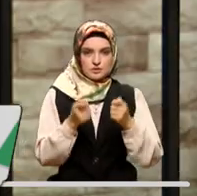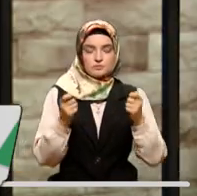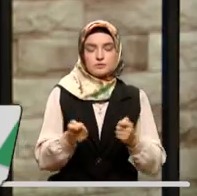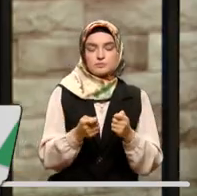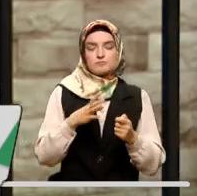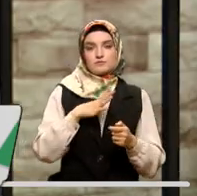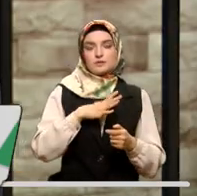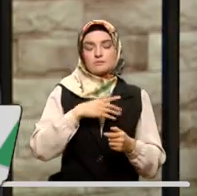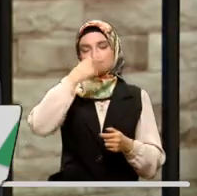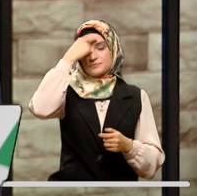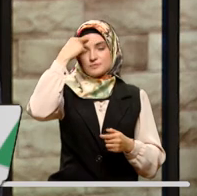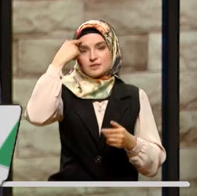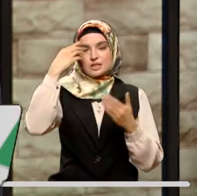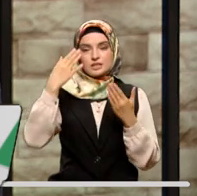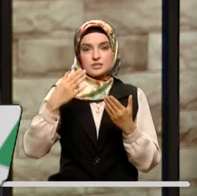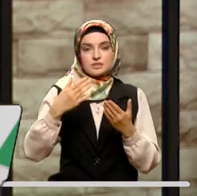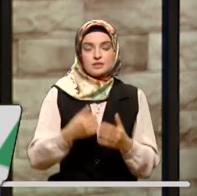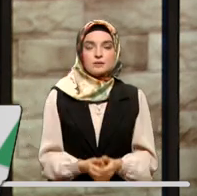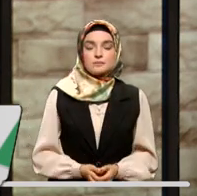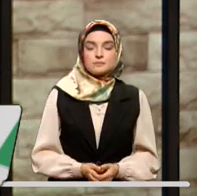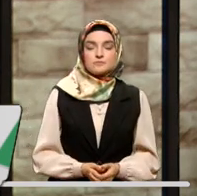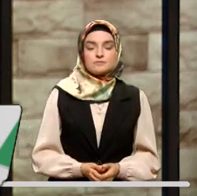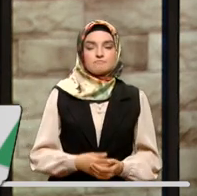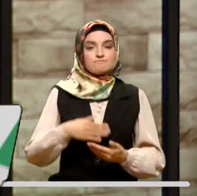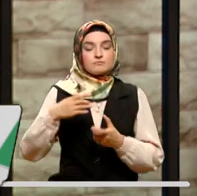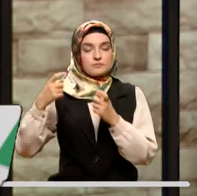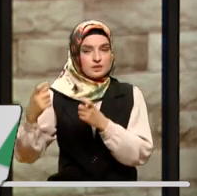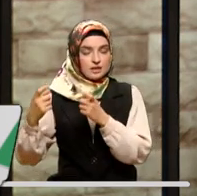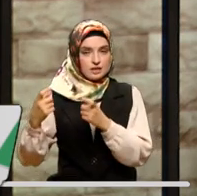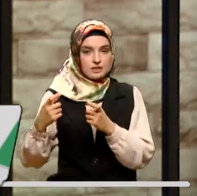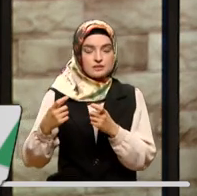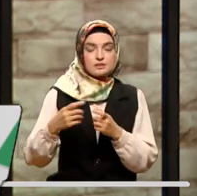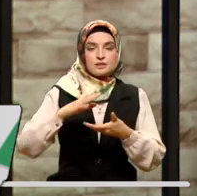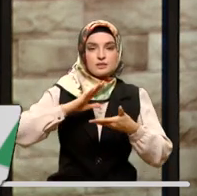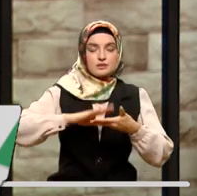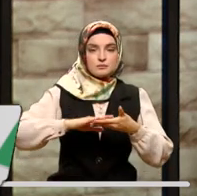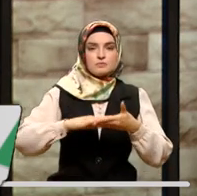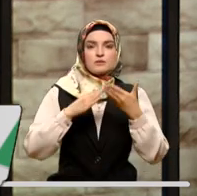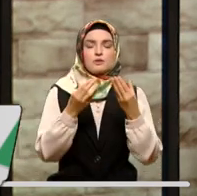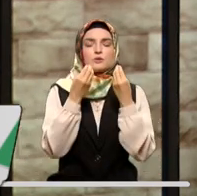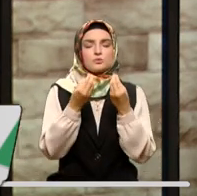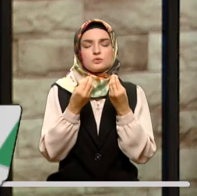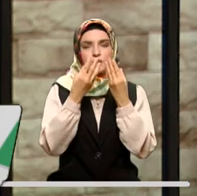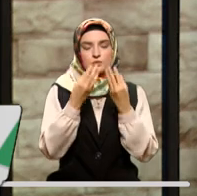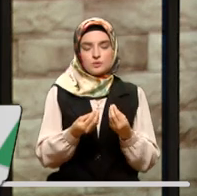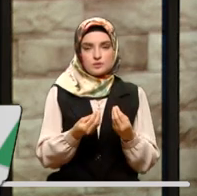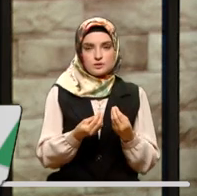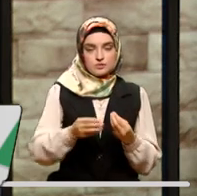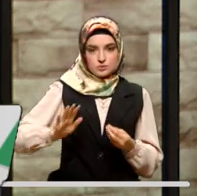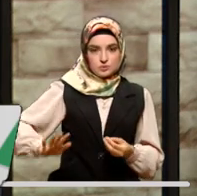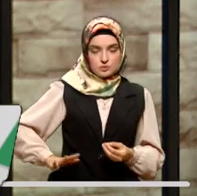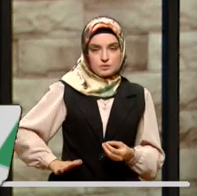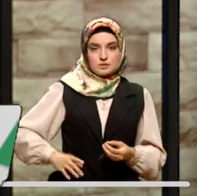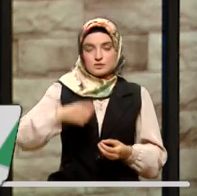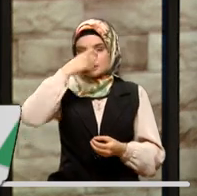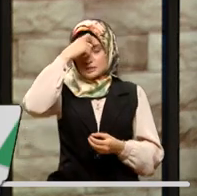Evet. İnşallah Taşlı'daki arkadaşlarımızla daha bilinir, daha tanınır bir şekilde çocuklarımızın yaz